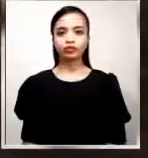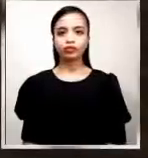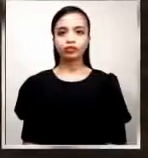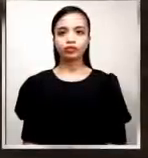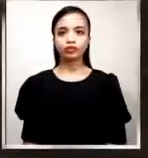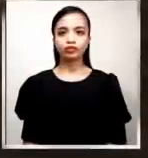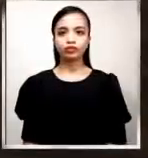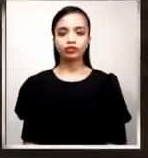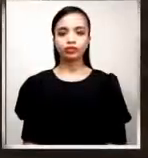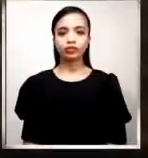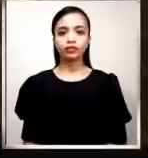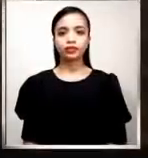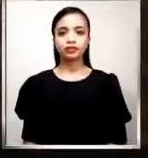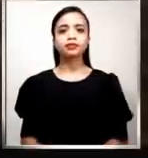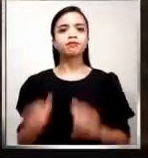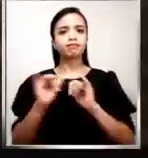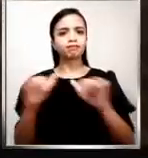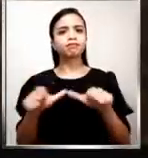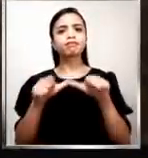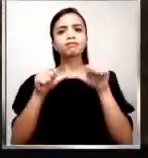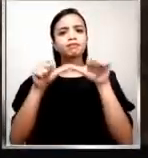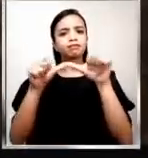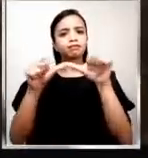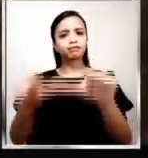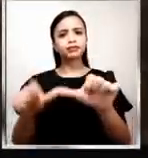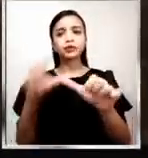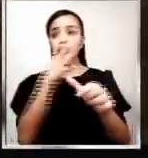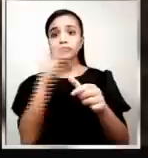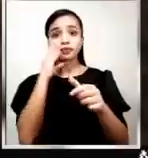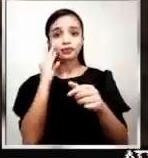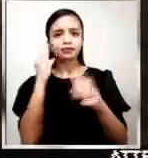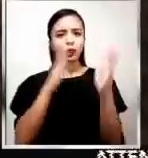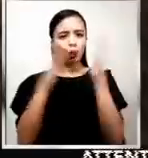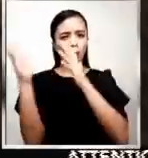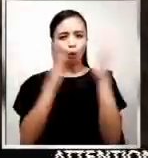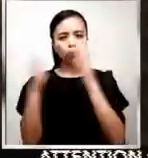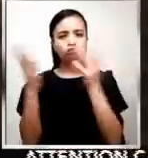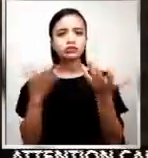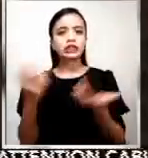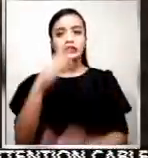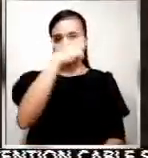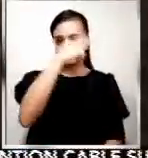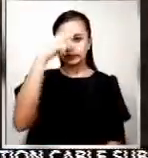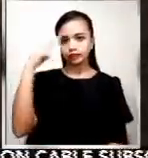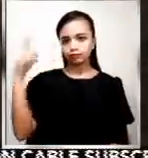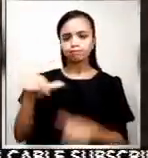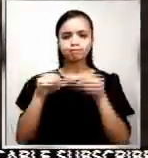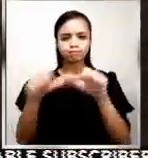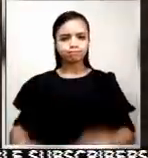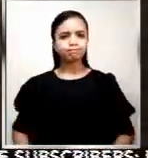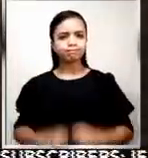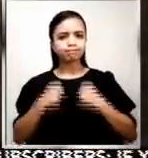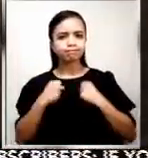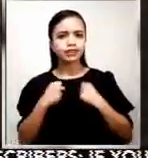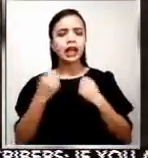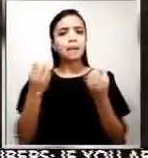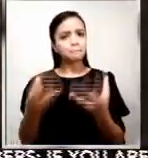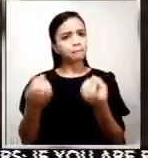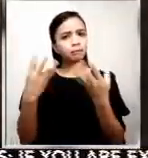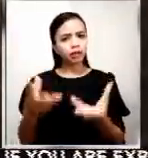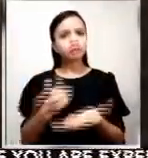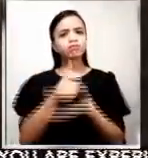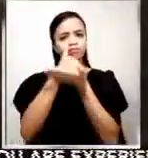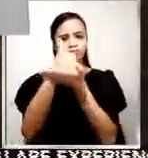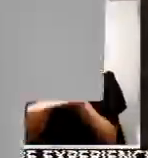Tuloy-tuloy pa rin ang pagbangon ng mga sinalanta ng bagyong Ulysses sa Rodriguez Rizal. Gayon din ang pagbuhos ng tulong para sa kanila. Nakatutok si